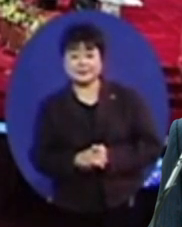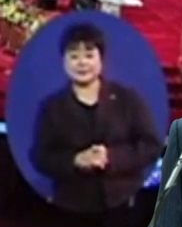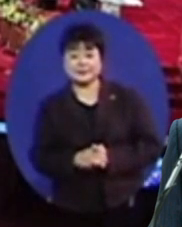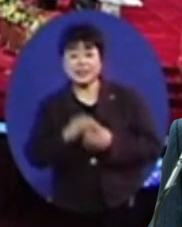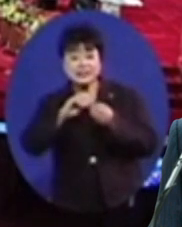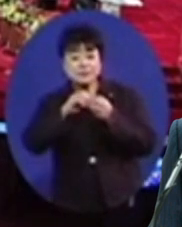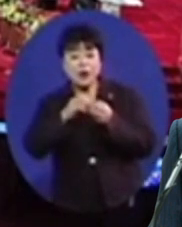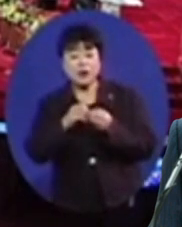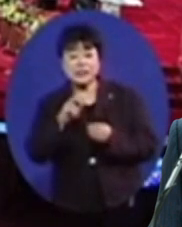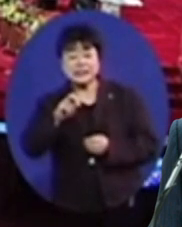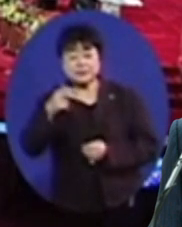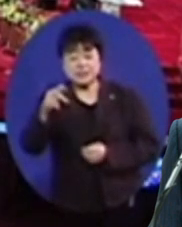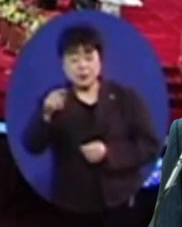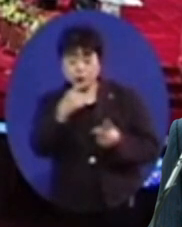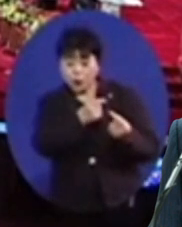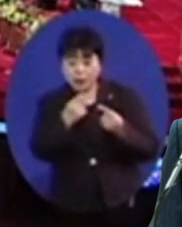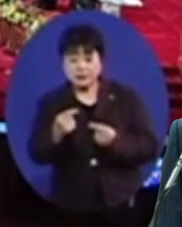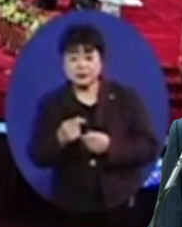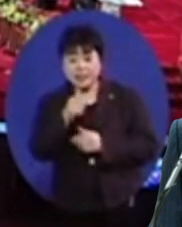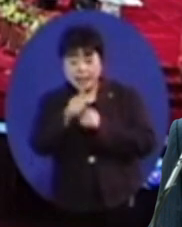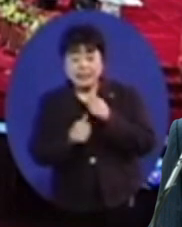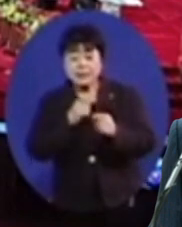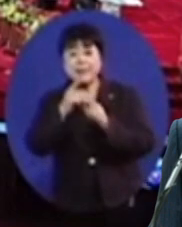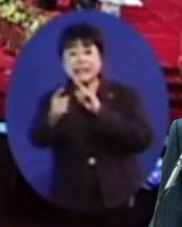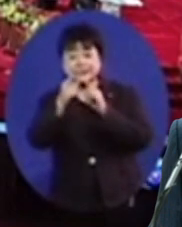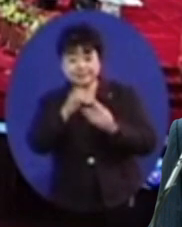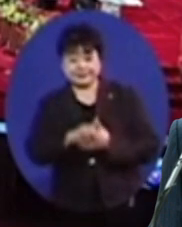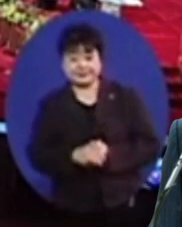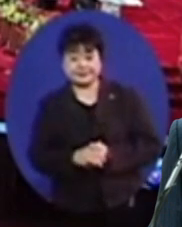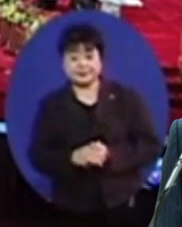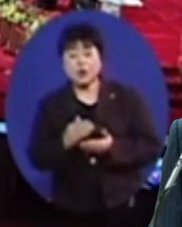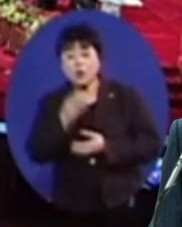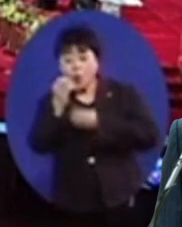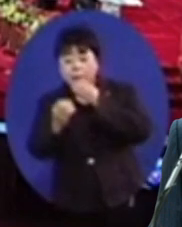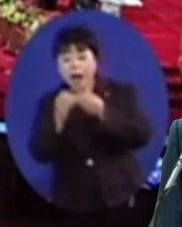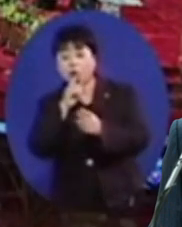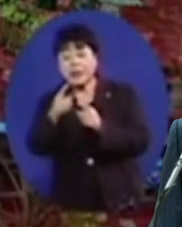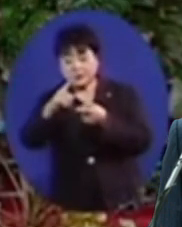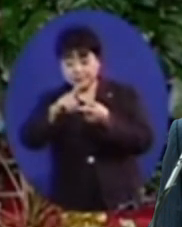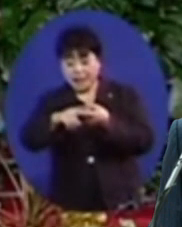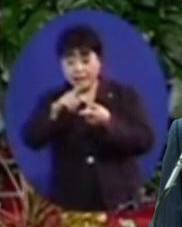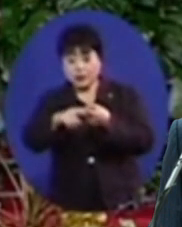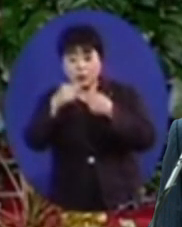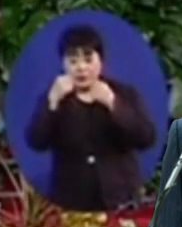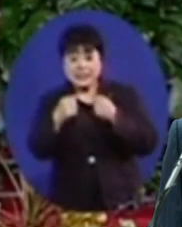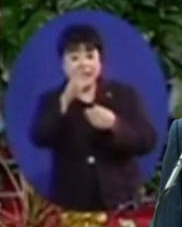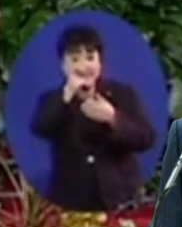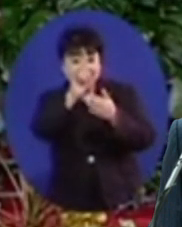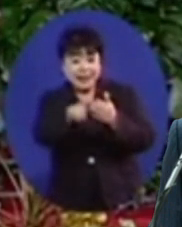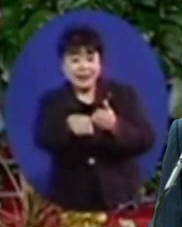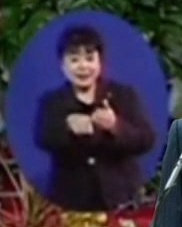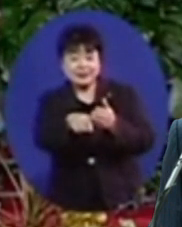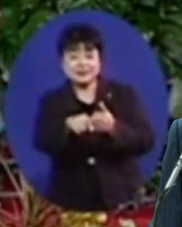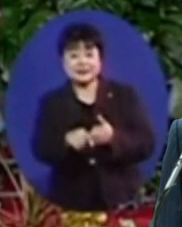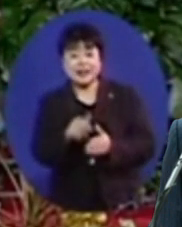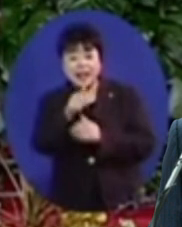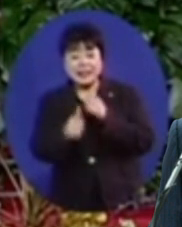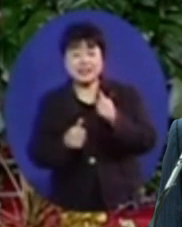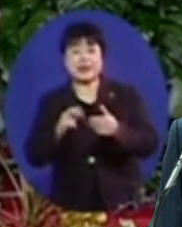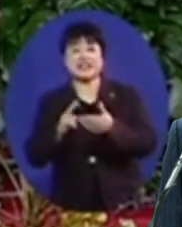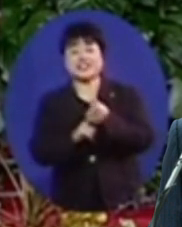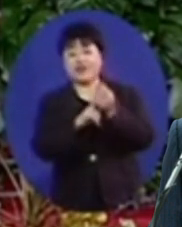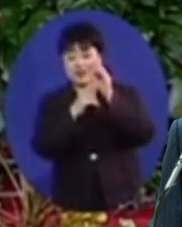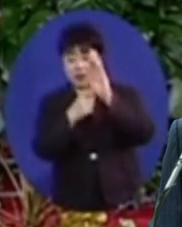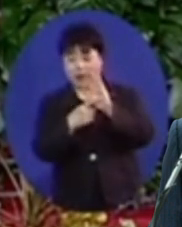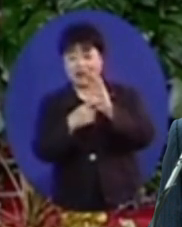시편 27편과 같이 이런 하나님 말씀을 고백하고 그 말씀대로 살 때 하나님의 기적이 일어나는